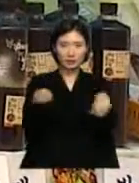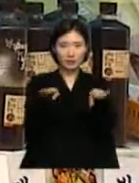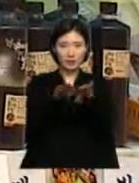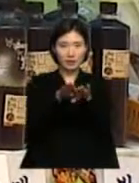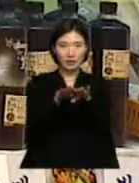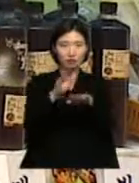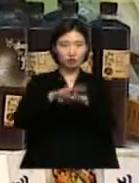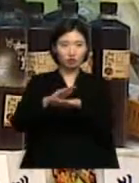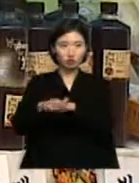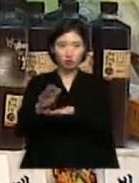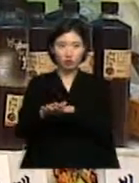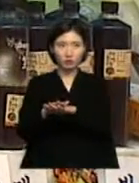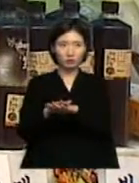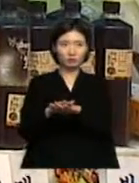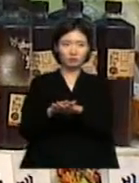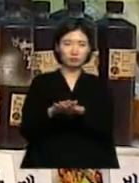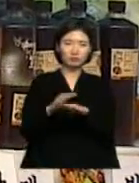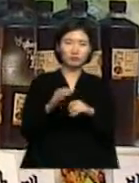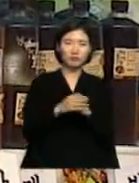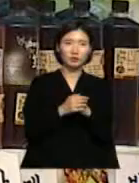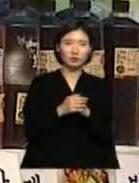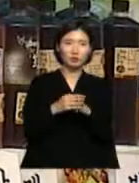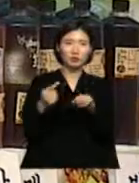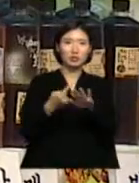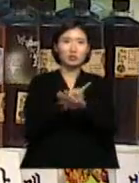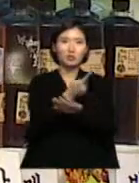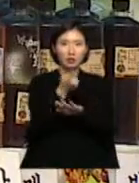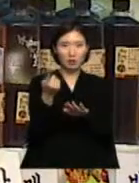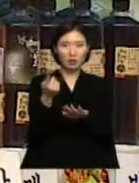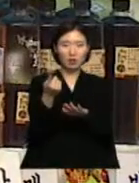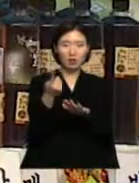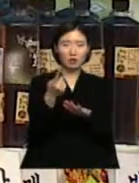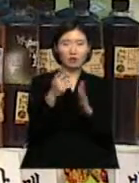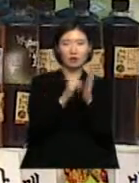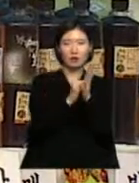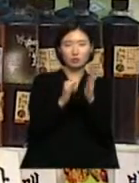더 가죠. 그런데 이제 식구들이 저희들은 대가족이 돼가고